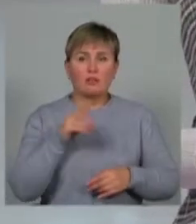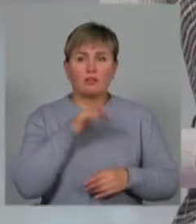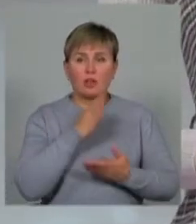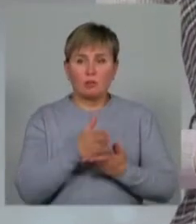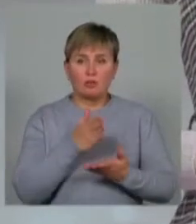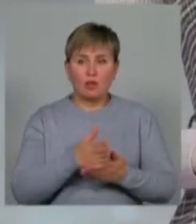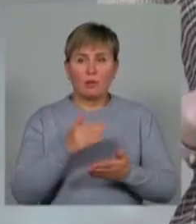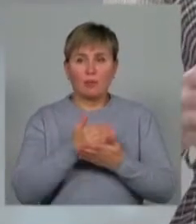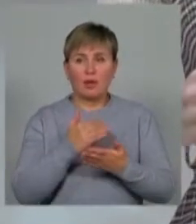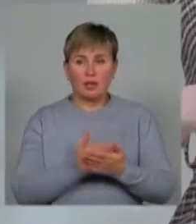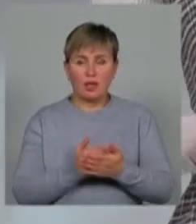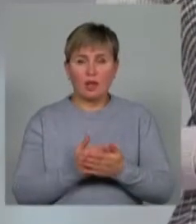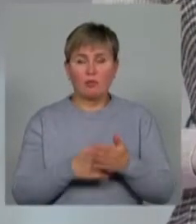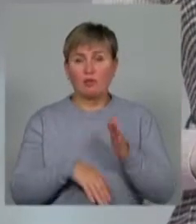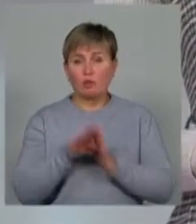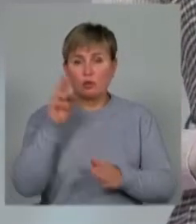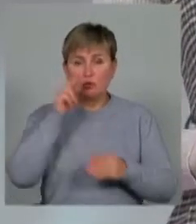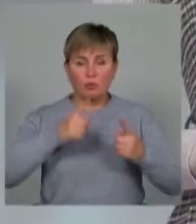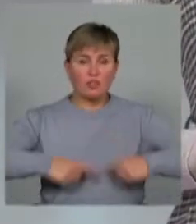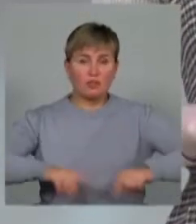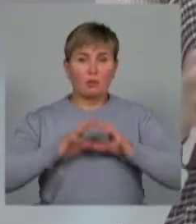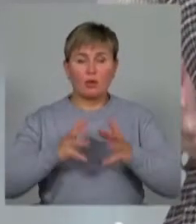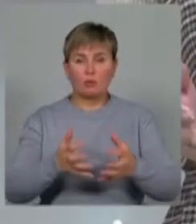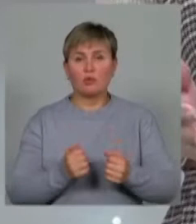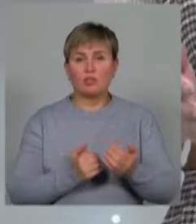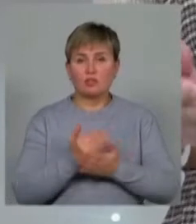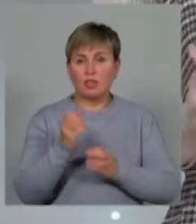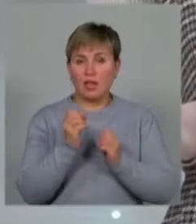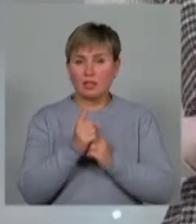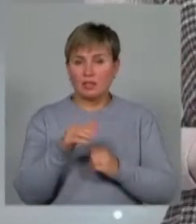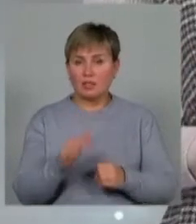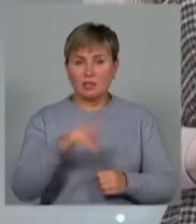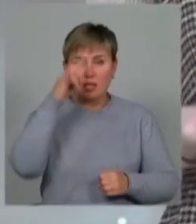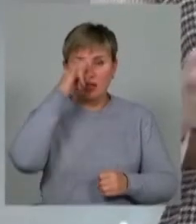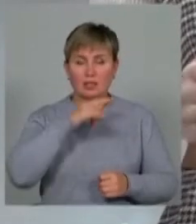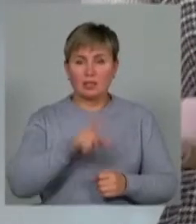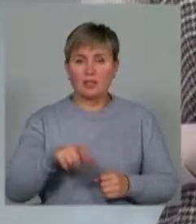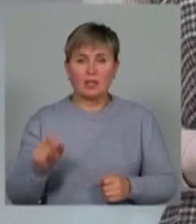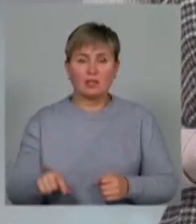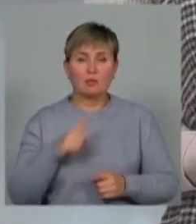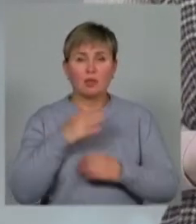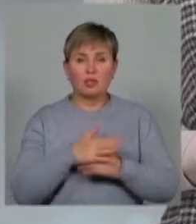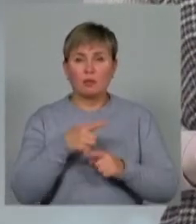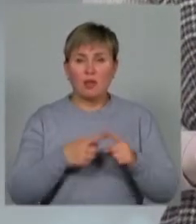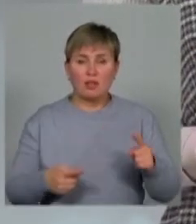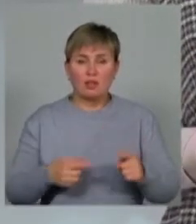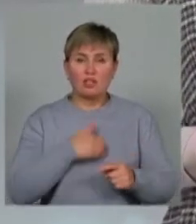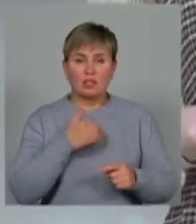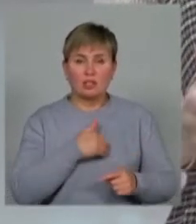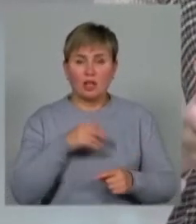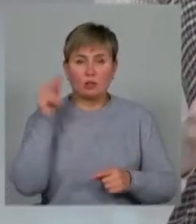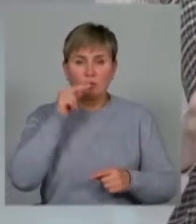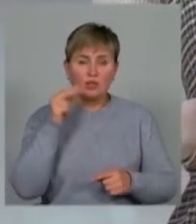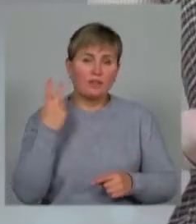существования программы обучения в лучших учебных заведениях мира получили свыше 11 тысяч казахстанцев. Из них почти половина изъявила желание